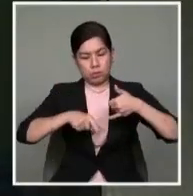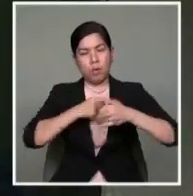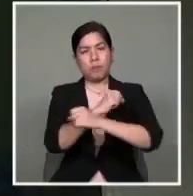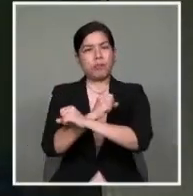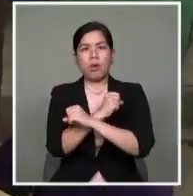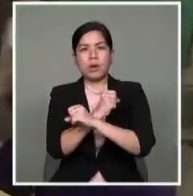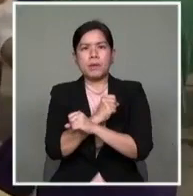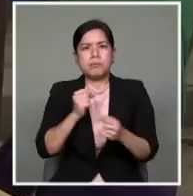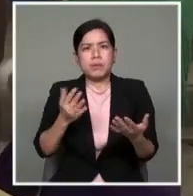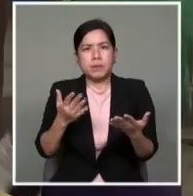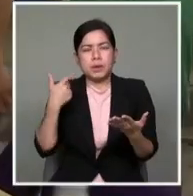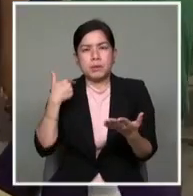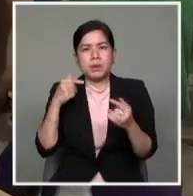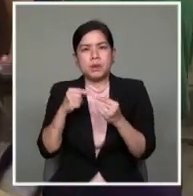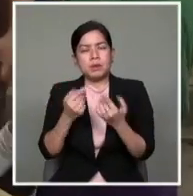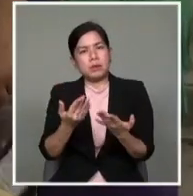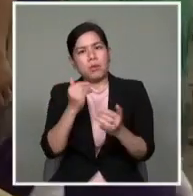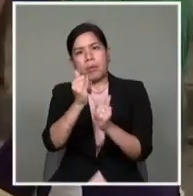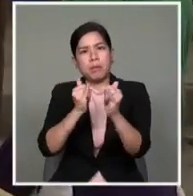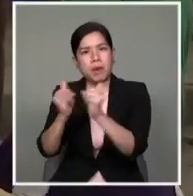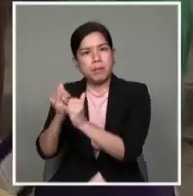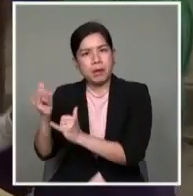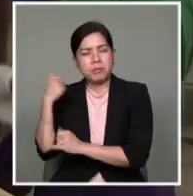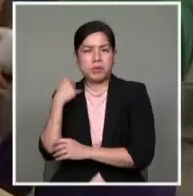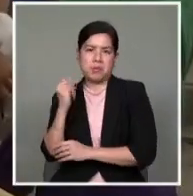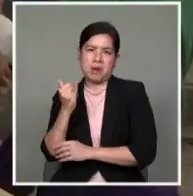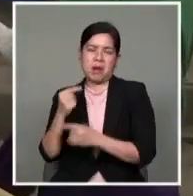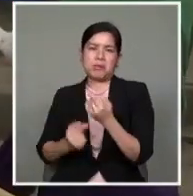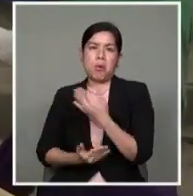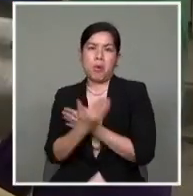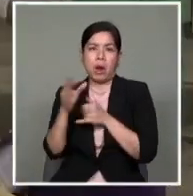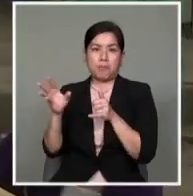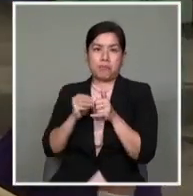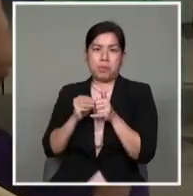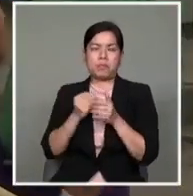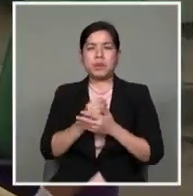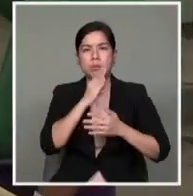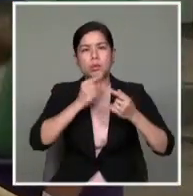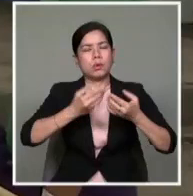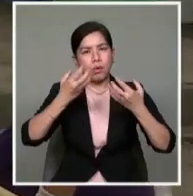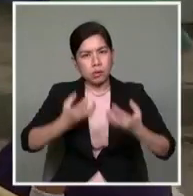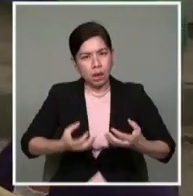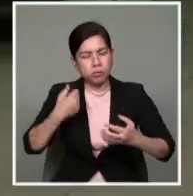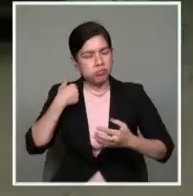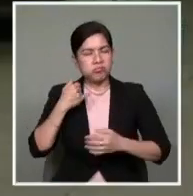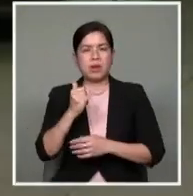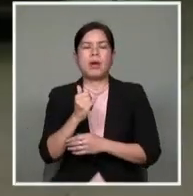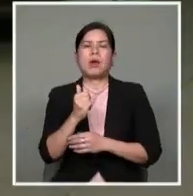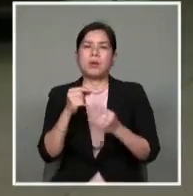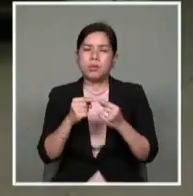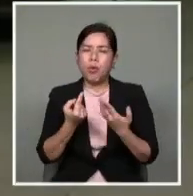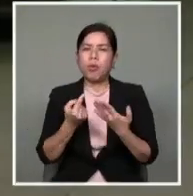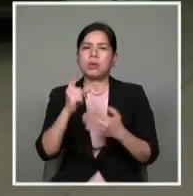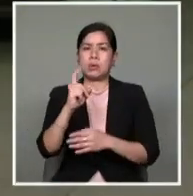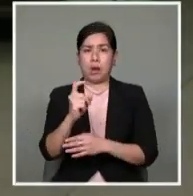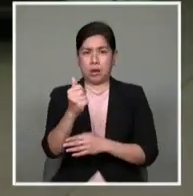เสรีชอบเสี่ยงก็จะมีโอกาสติดเชื้อและหากแจ็คพอตเป็นรุนแรงก็อาจจะถึงขั้นเสียชีวิตได้เลย